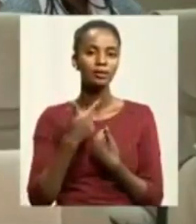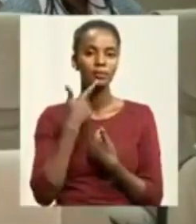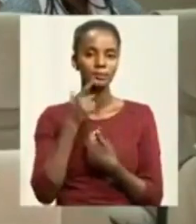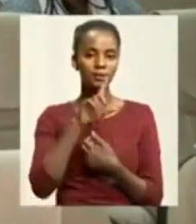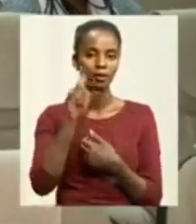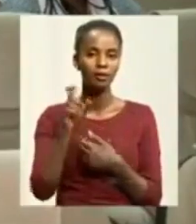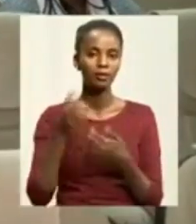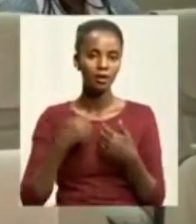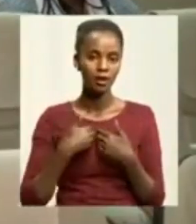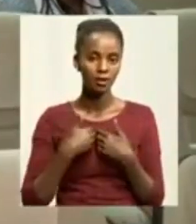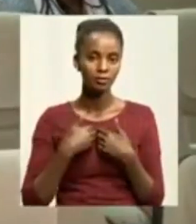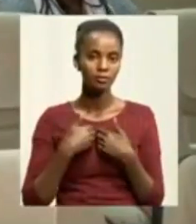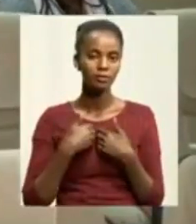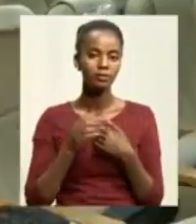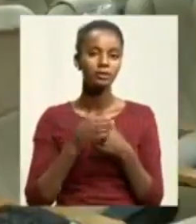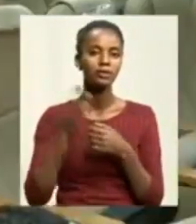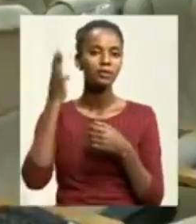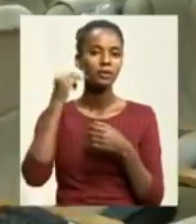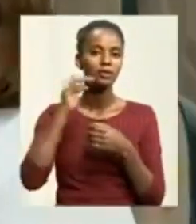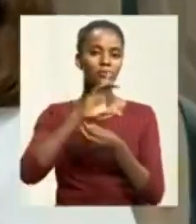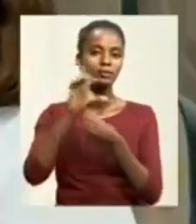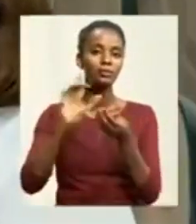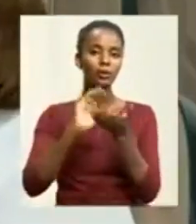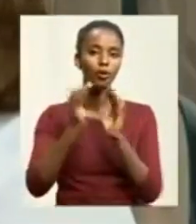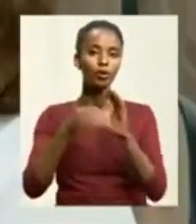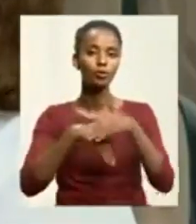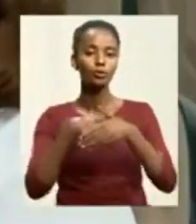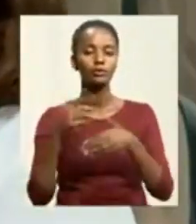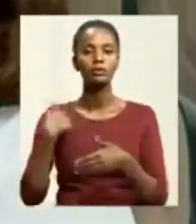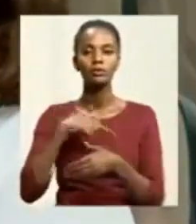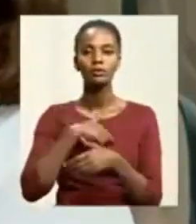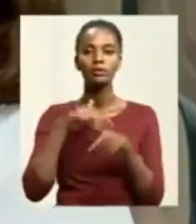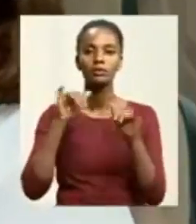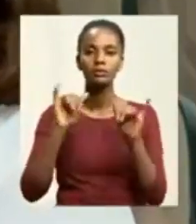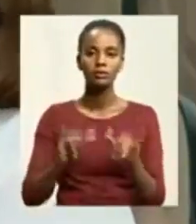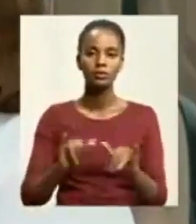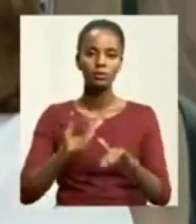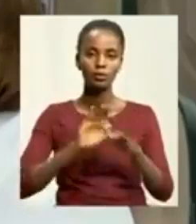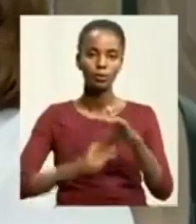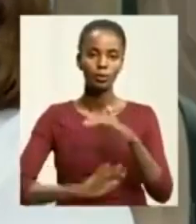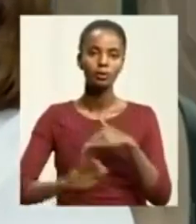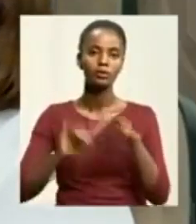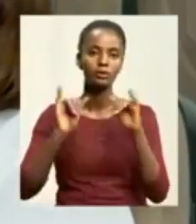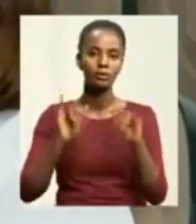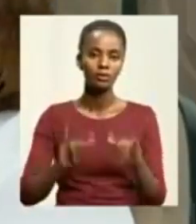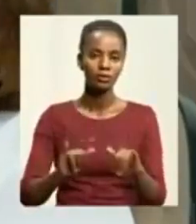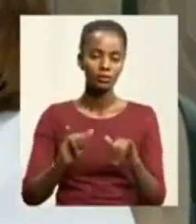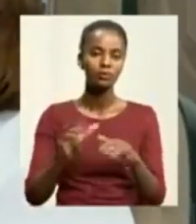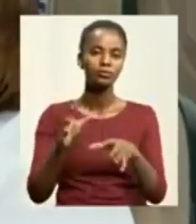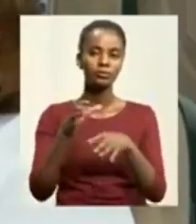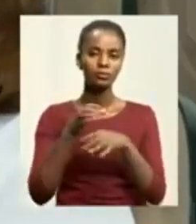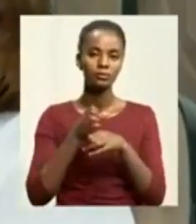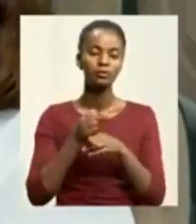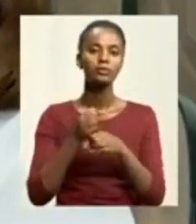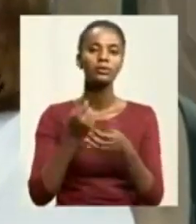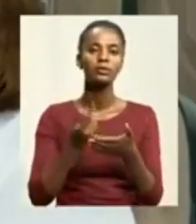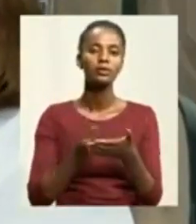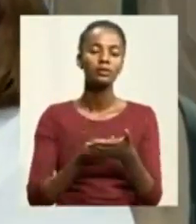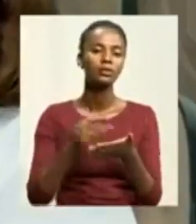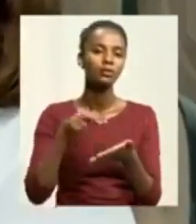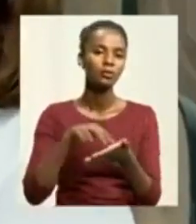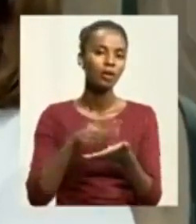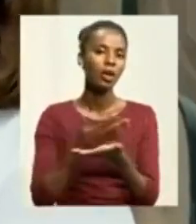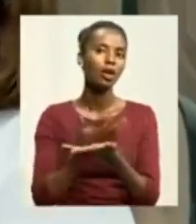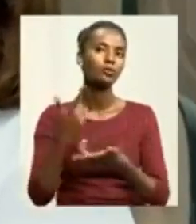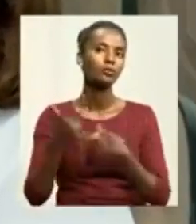ጥያቄ ነው ያለኝ። ሲዳማ ክልል ሆኖ ከወጣ በኋላ እኛ እዚህ ተወልደን እዚህ ቤተሰቦቻችን እንትን ብሎ ወይ ሲዳምኛ ቋንቋ የት